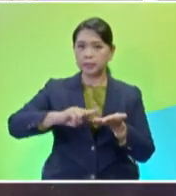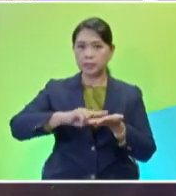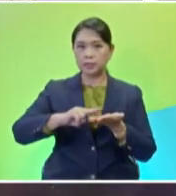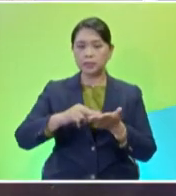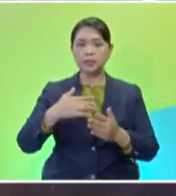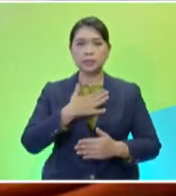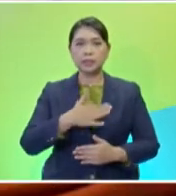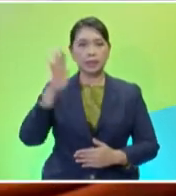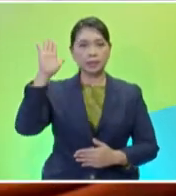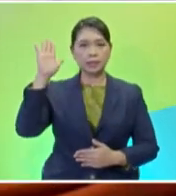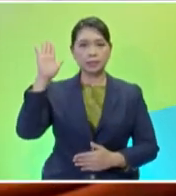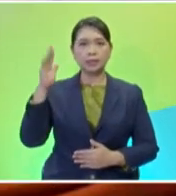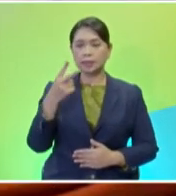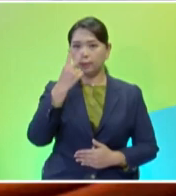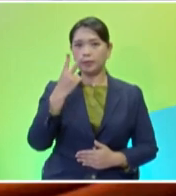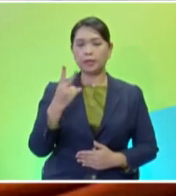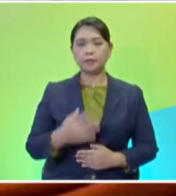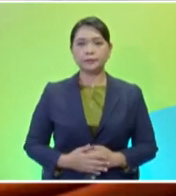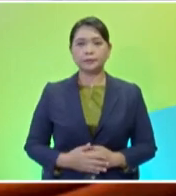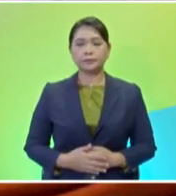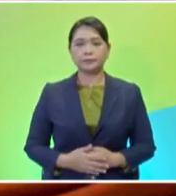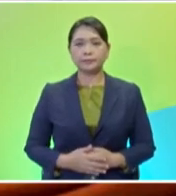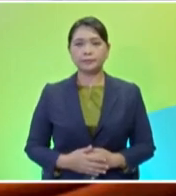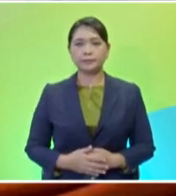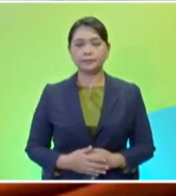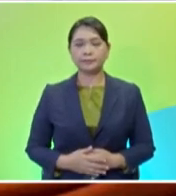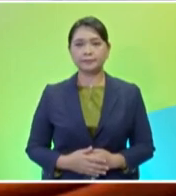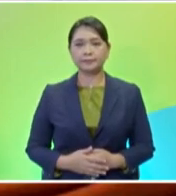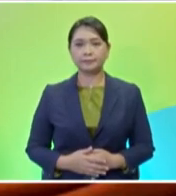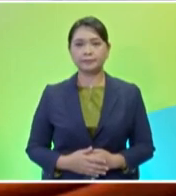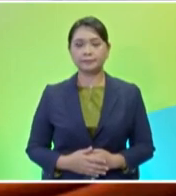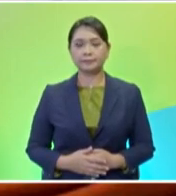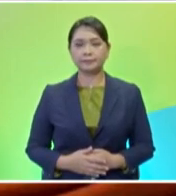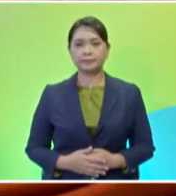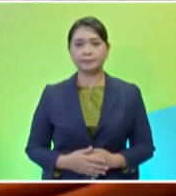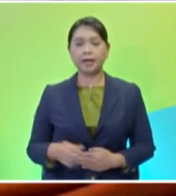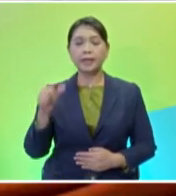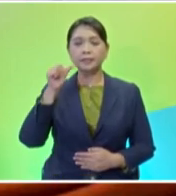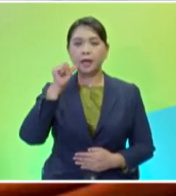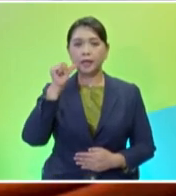adikku baik itu nampak Aisyah Sofia terlebih dahulu mengangkat tangan silakan Aisyah